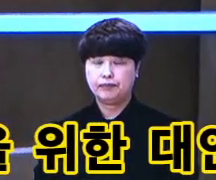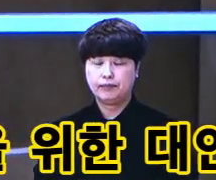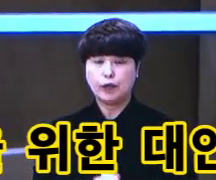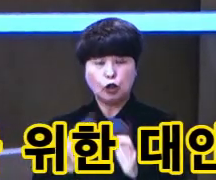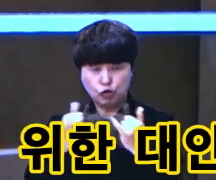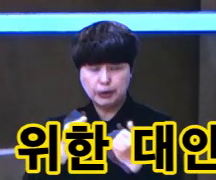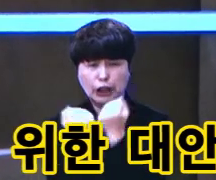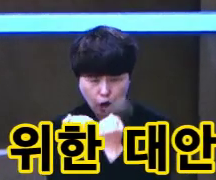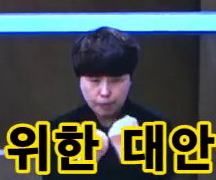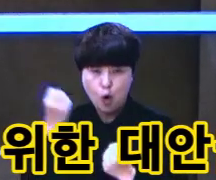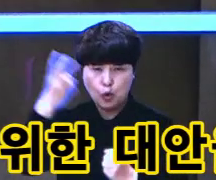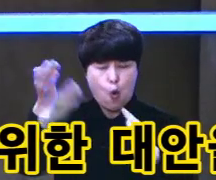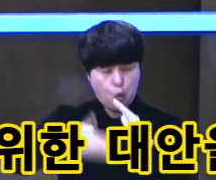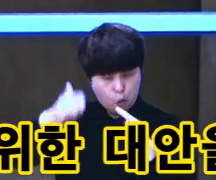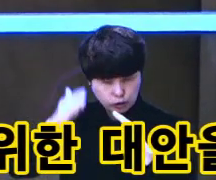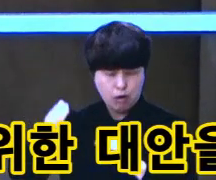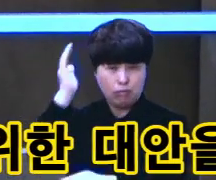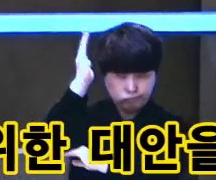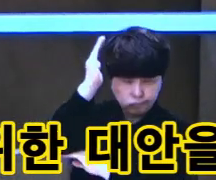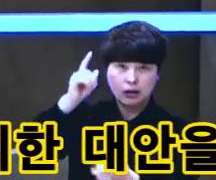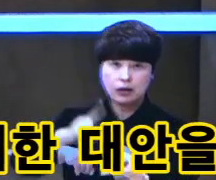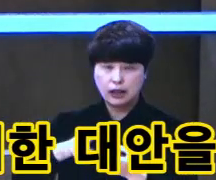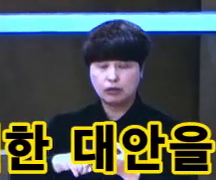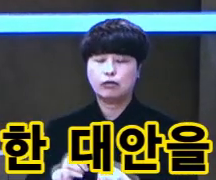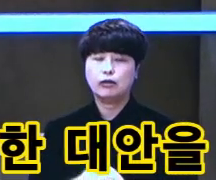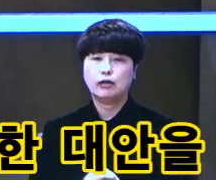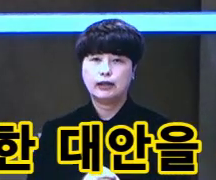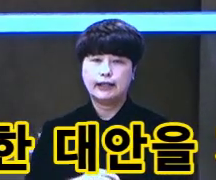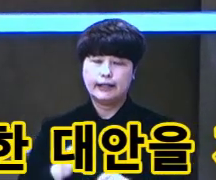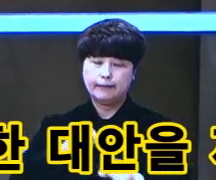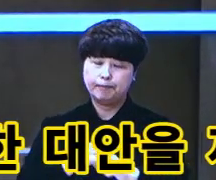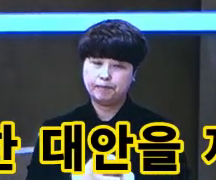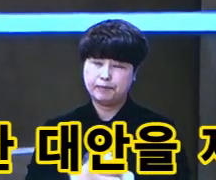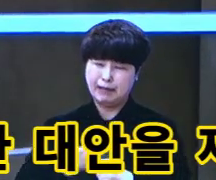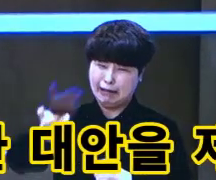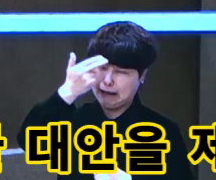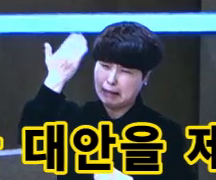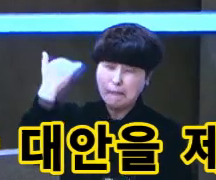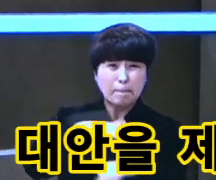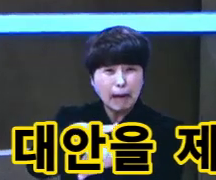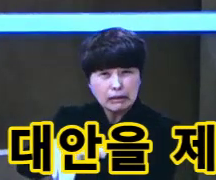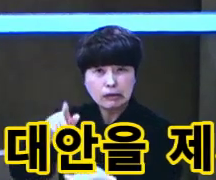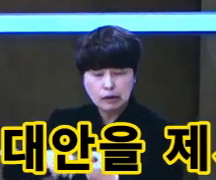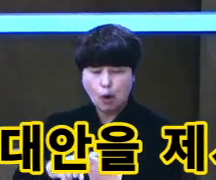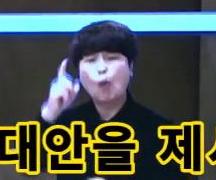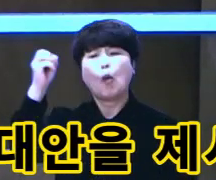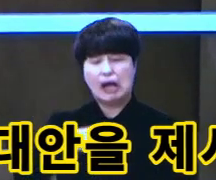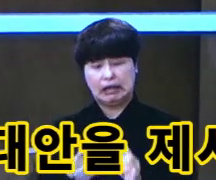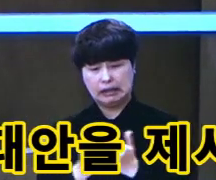주민설명회나 공청회 등 단편적이고 일반적인 기존의 방식으로는 고향 시민의